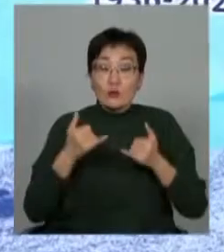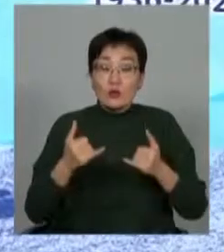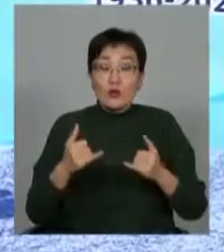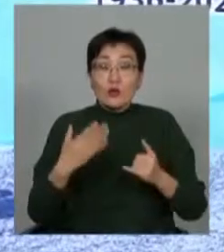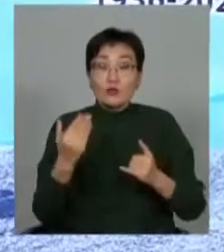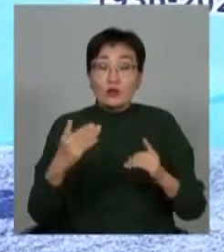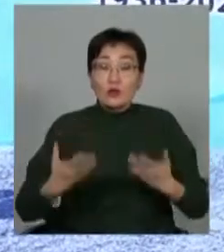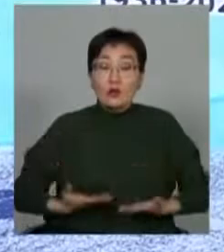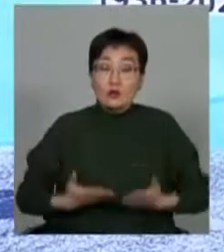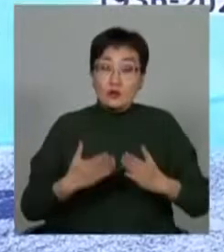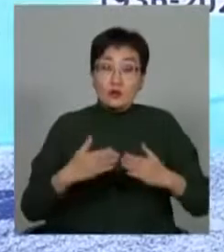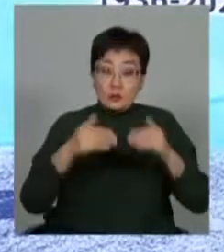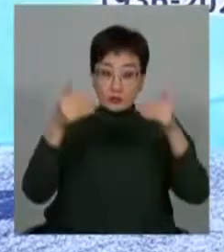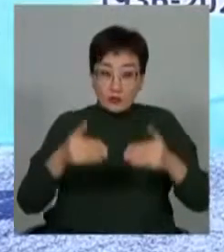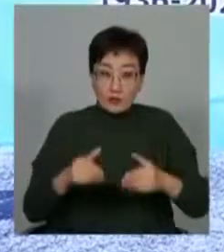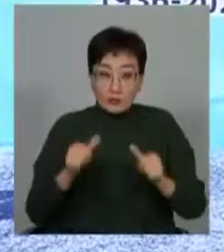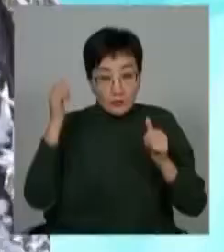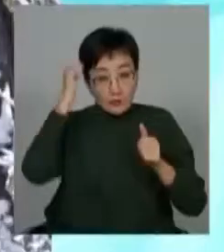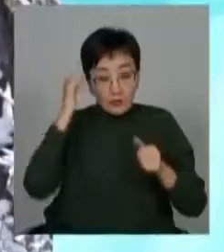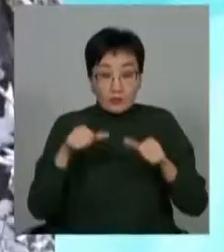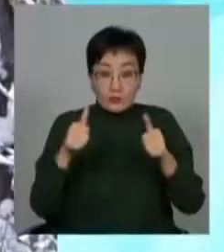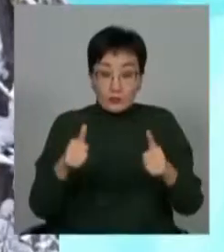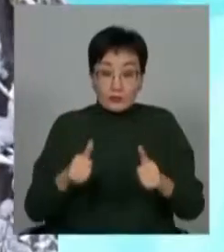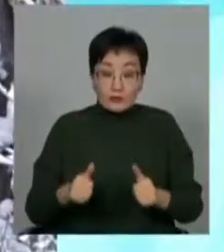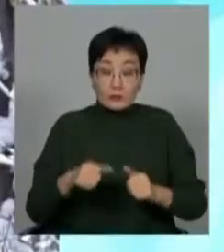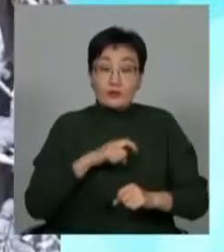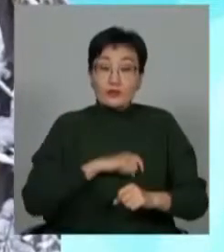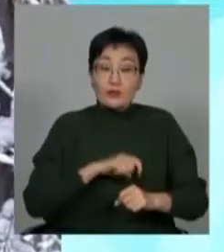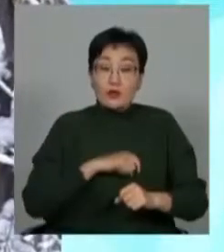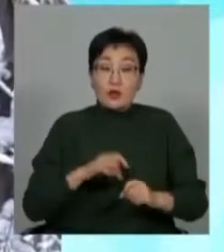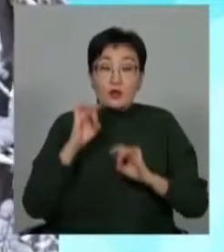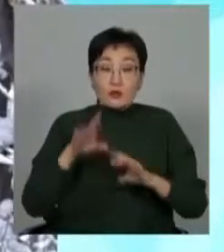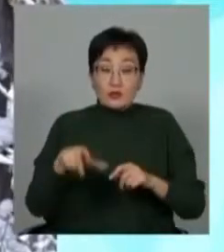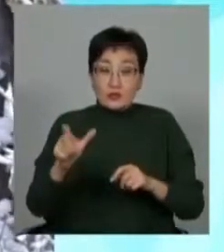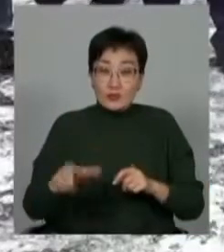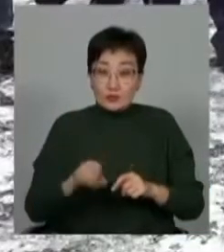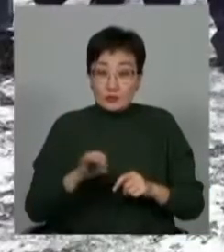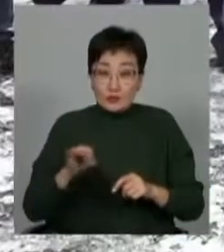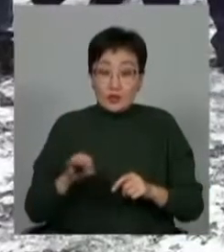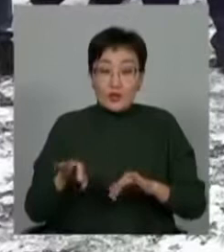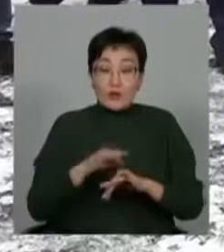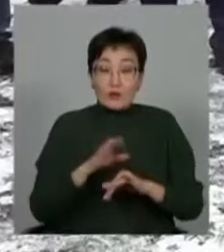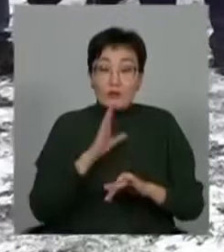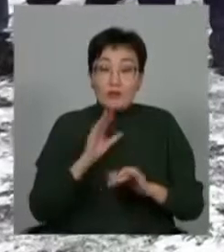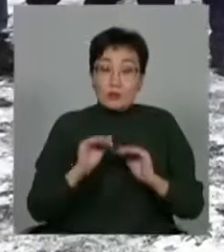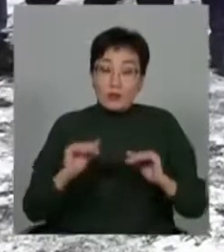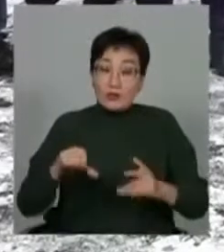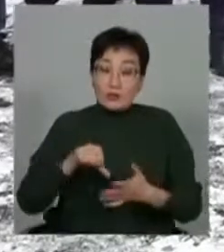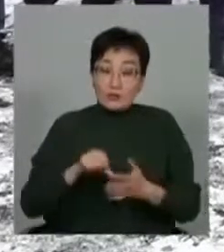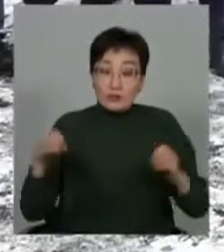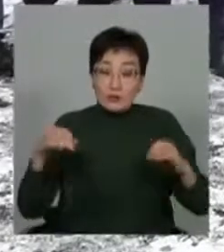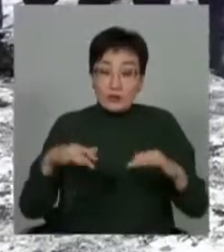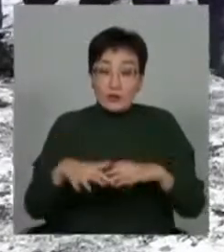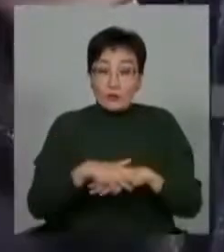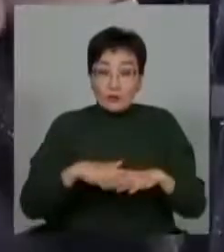тақта орнатылды. Салтанатты шараға зиялы қауым өкілдері, руханиятымыздағы танымал тұлғалар және жұбайымен балалар қатысты. Жиналған